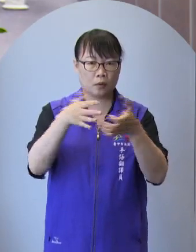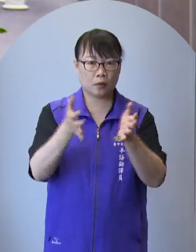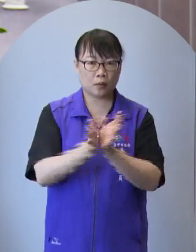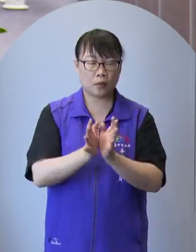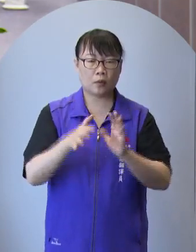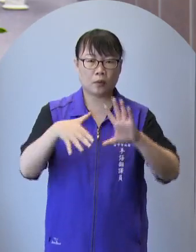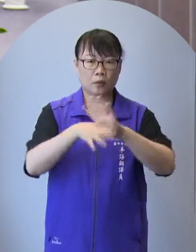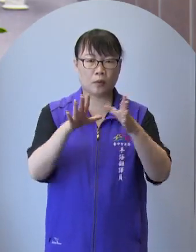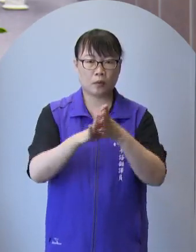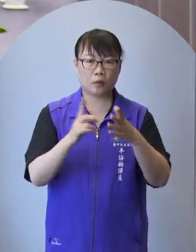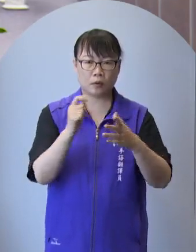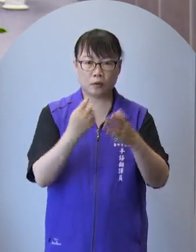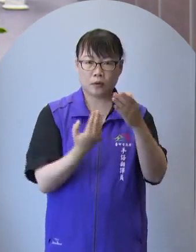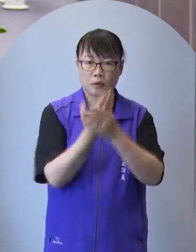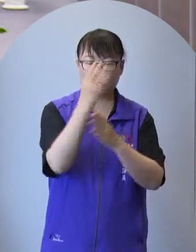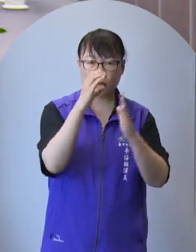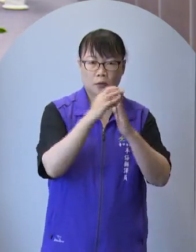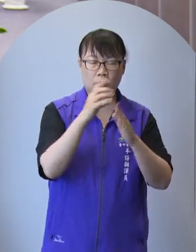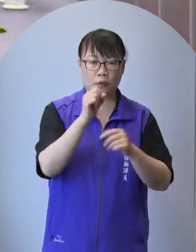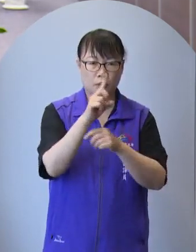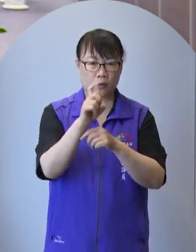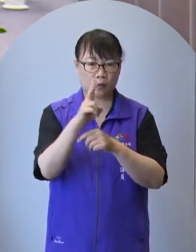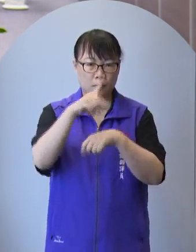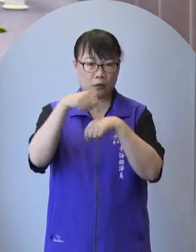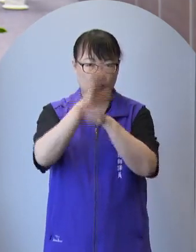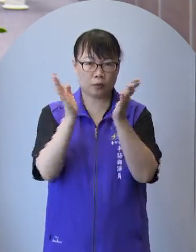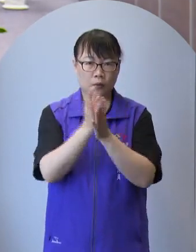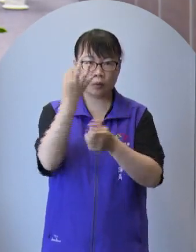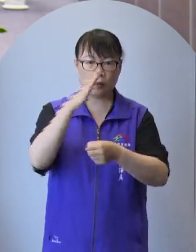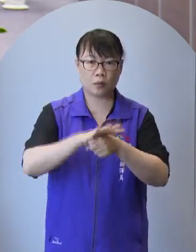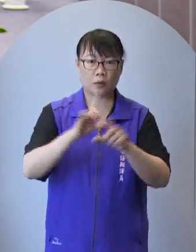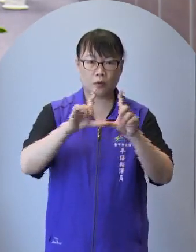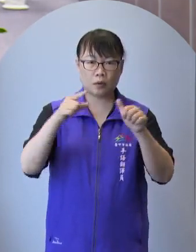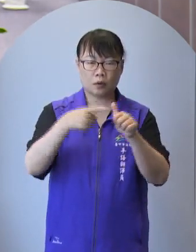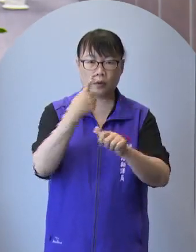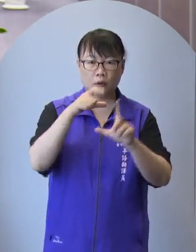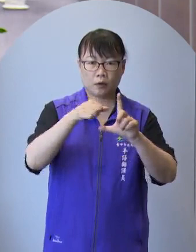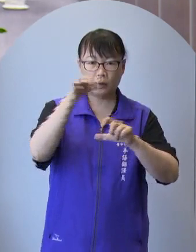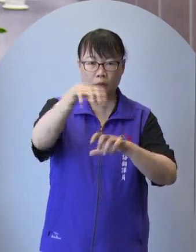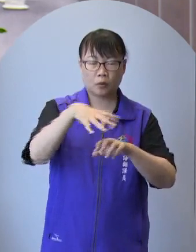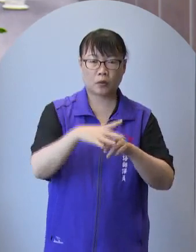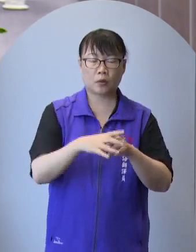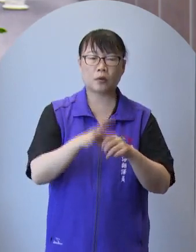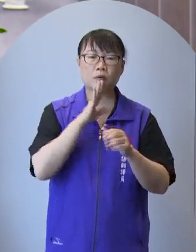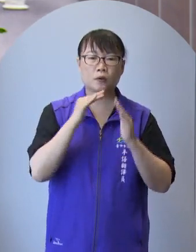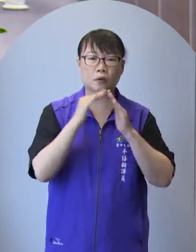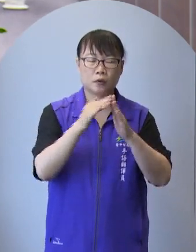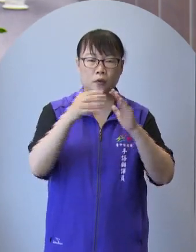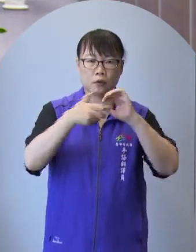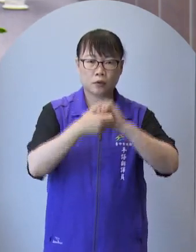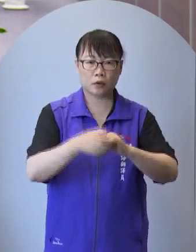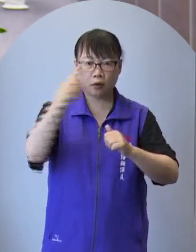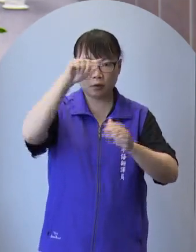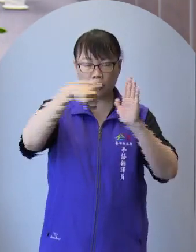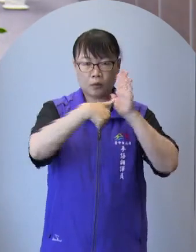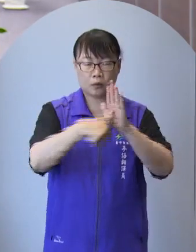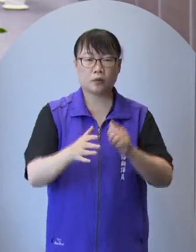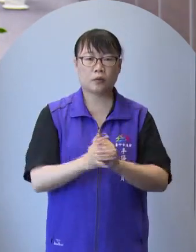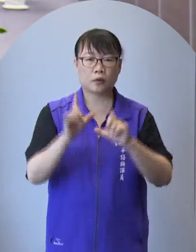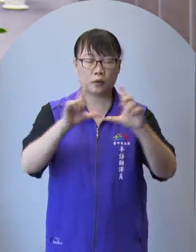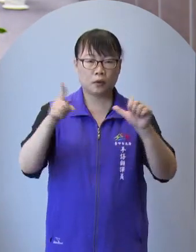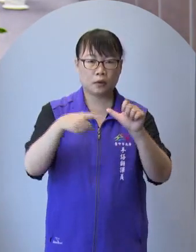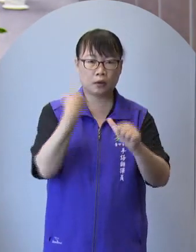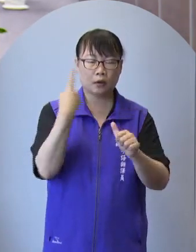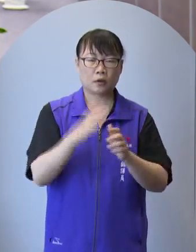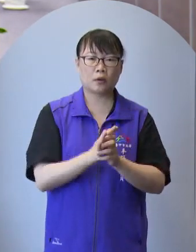化资产局112年全额补助大甲区公所办理市定古迹大甲林氏真孝坊